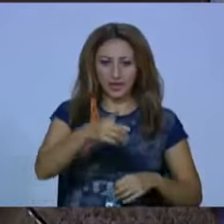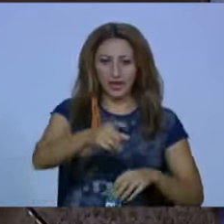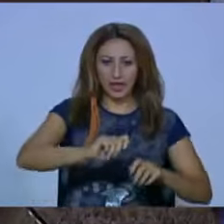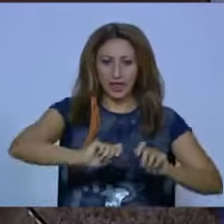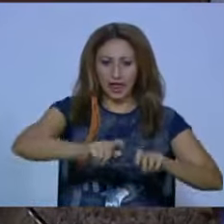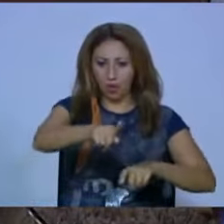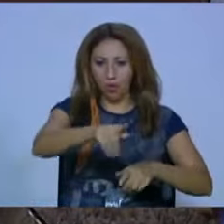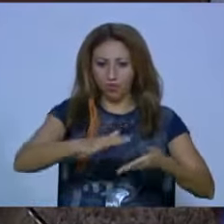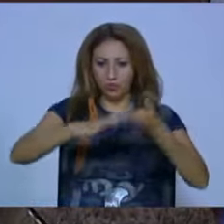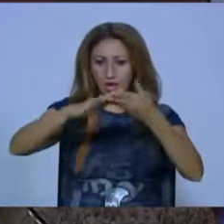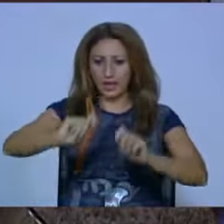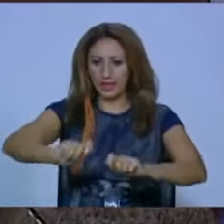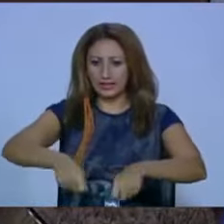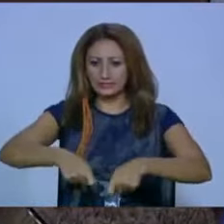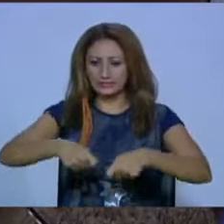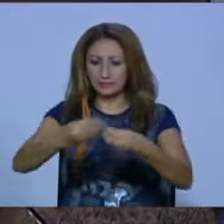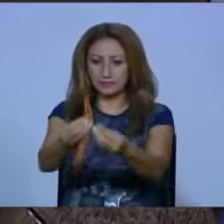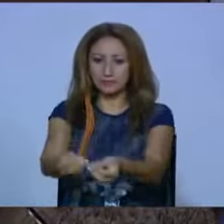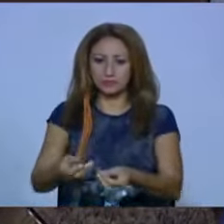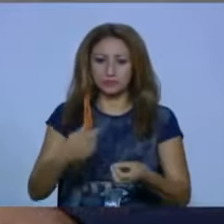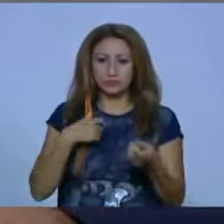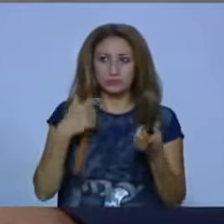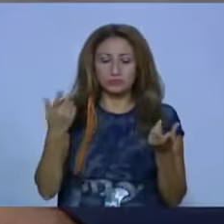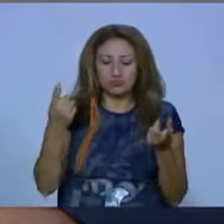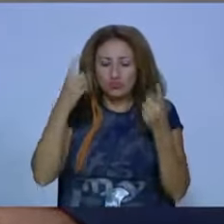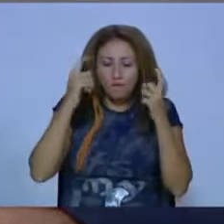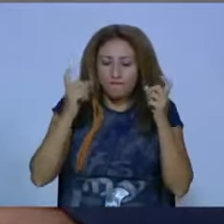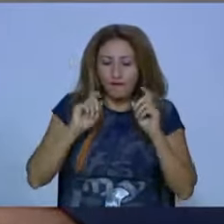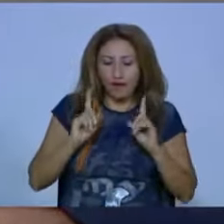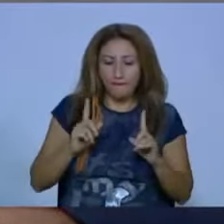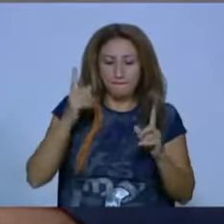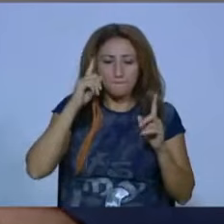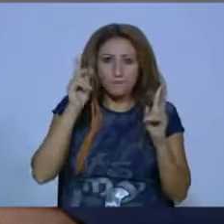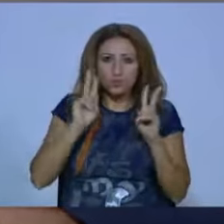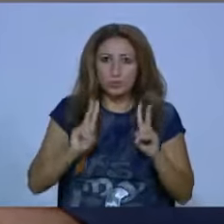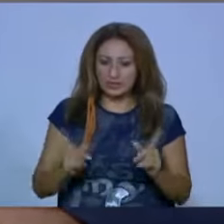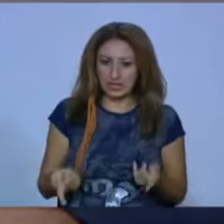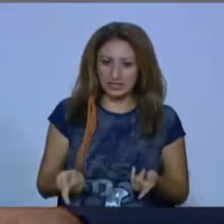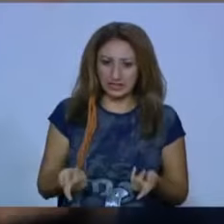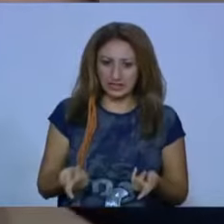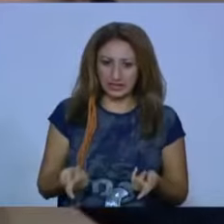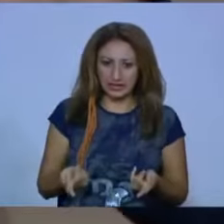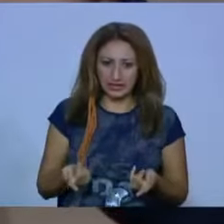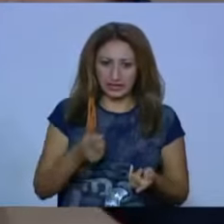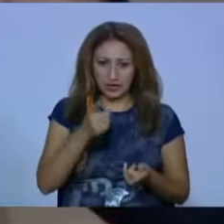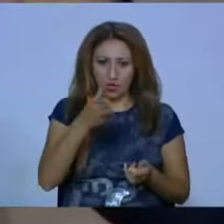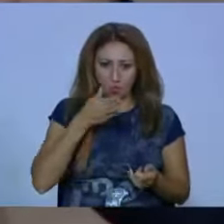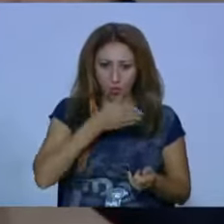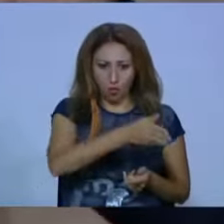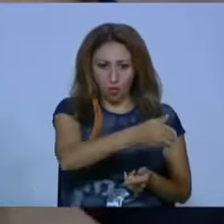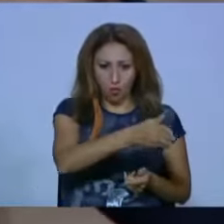لي بتاع البستاو وبقيت عايش بقى هناك مش عارف افهم هو ايه اللي حصل لدرجه ان انا دخلت له جوه في